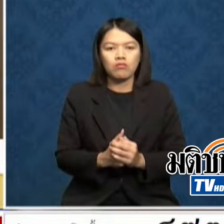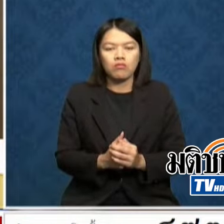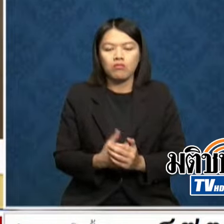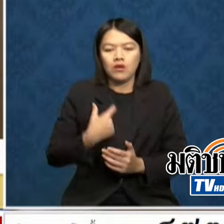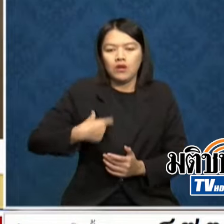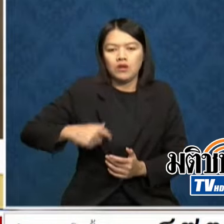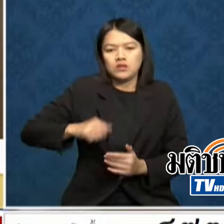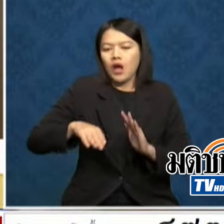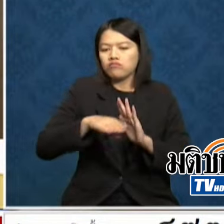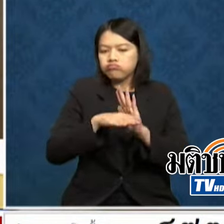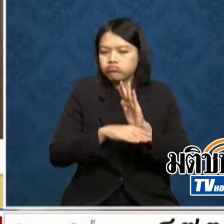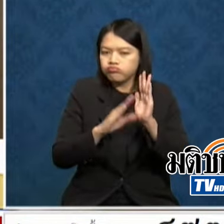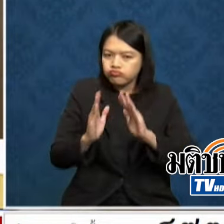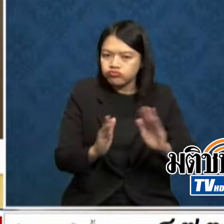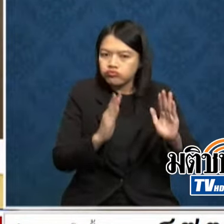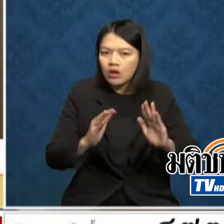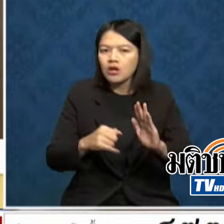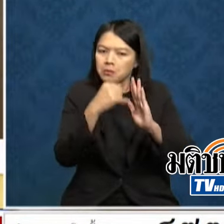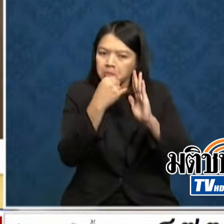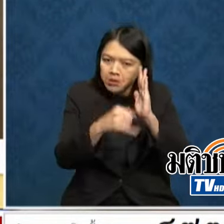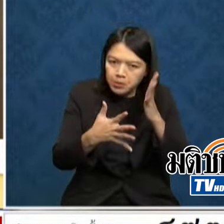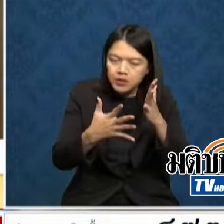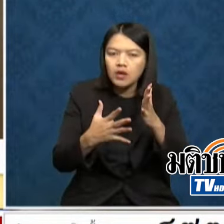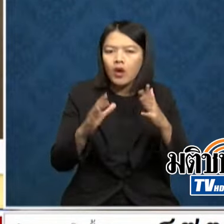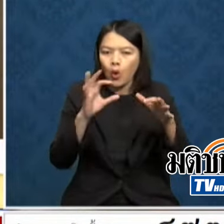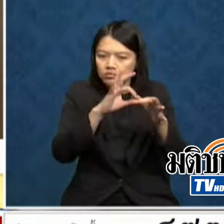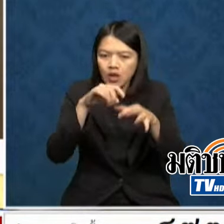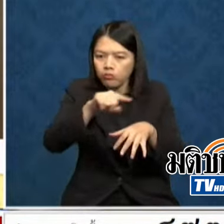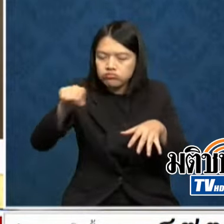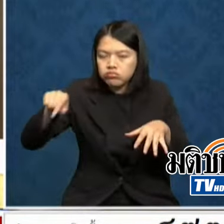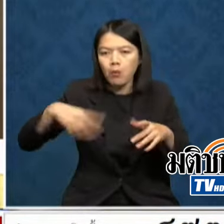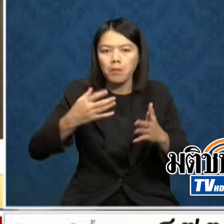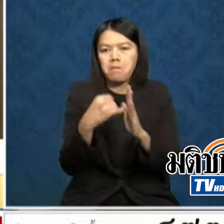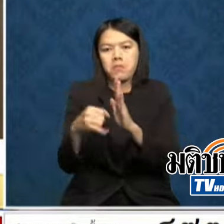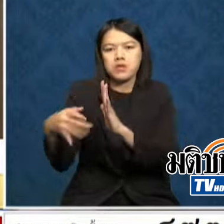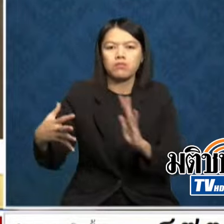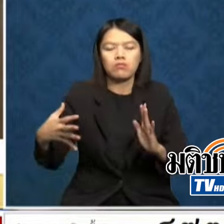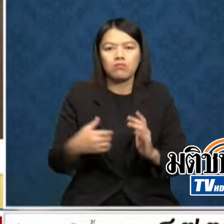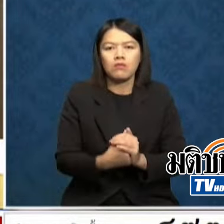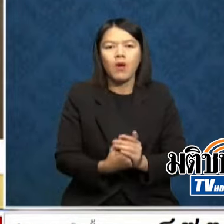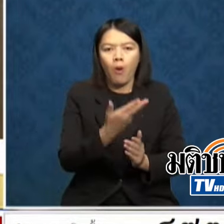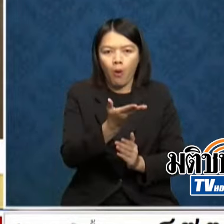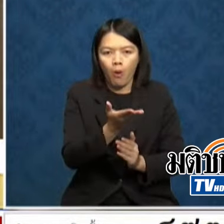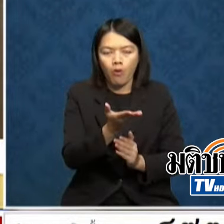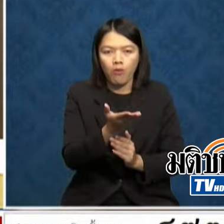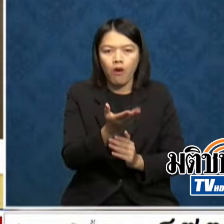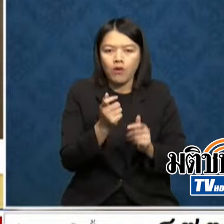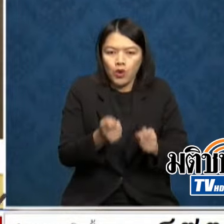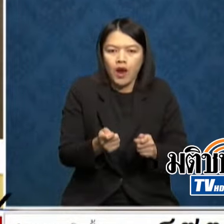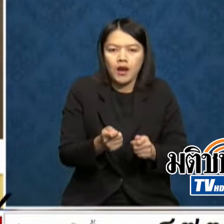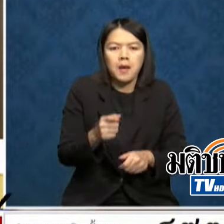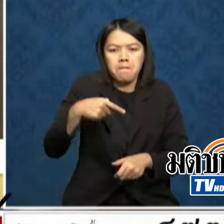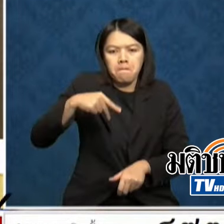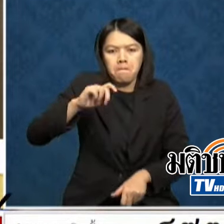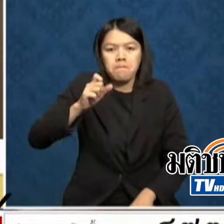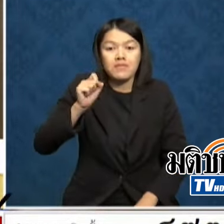การศาลได้พิสูจน์ความผิดของความบริสุทธิ์ของบุคคลที่เกี่ยวข้องนะครับก็ขอให้ท่านนะครับอนุญาตให้ท่านพลเอกพิสารวั